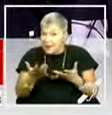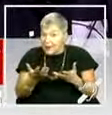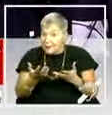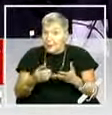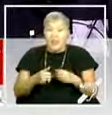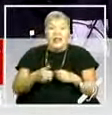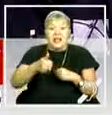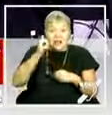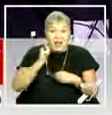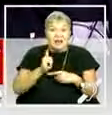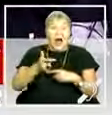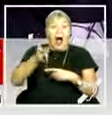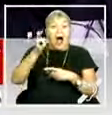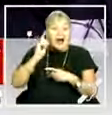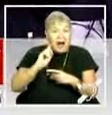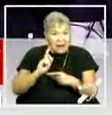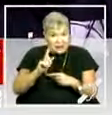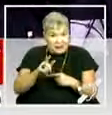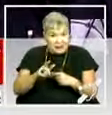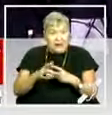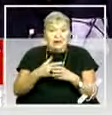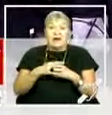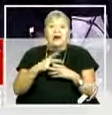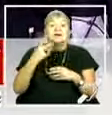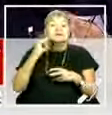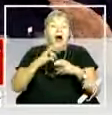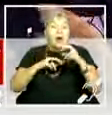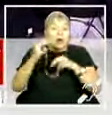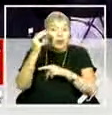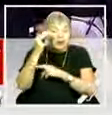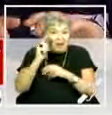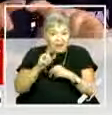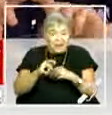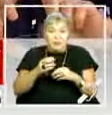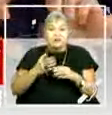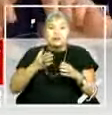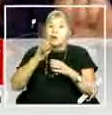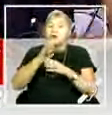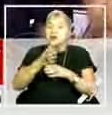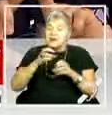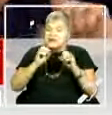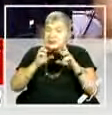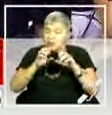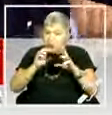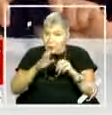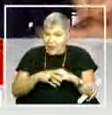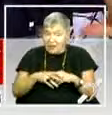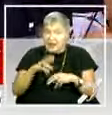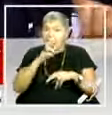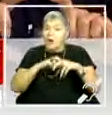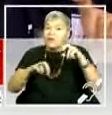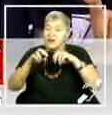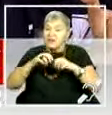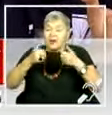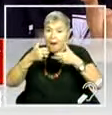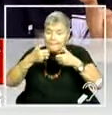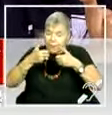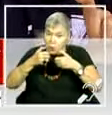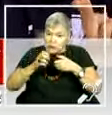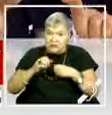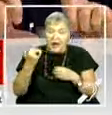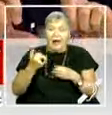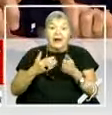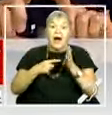și alaltăieri sunt firme de geolocație care au tot transmis că au verificat fotografia pe care o